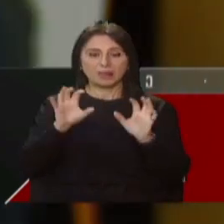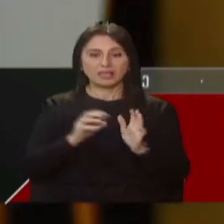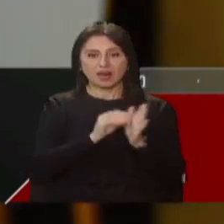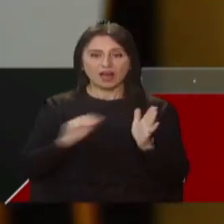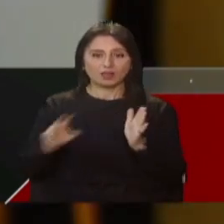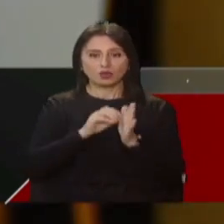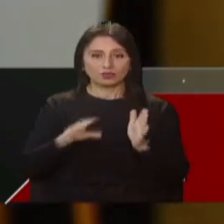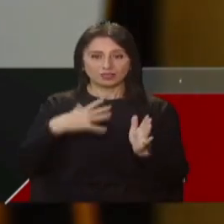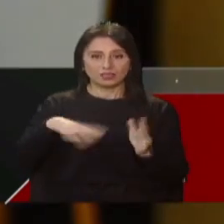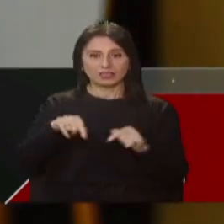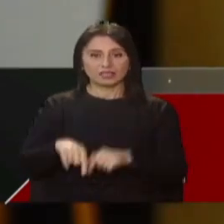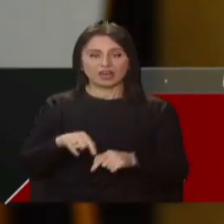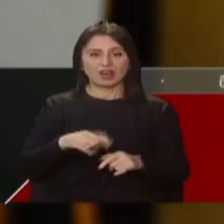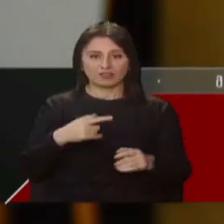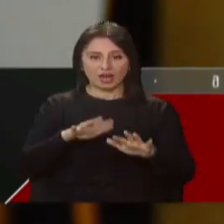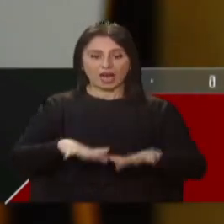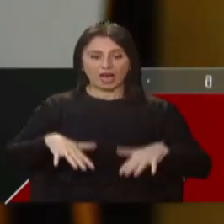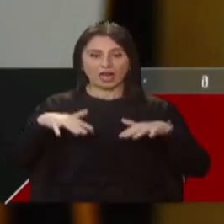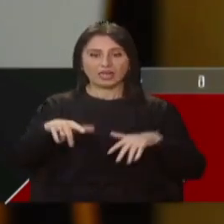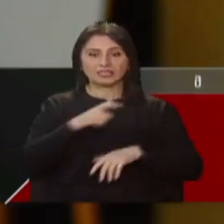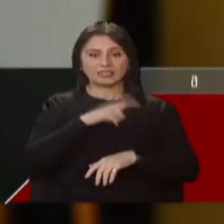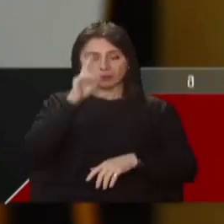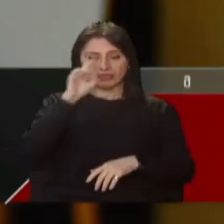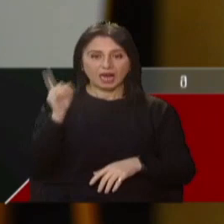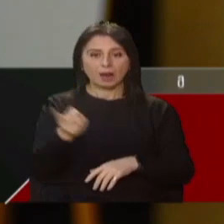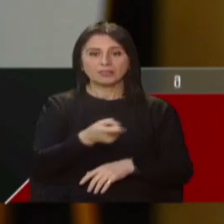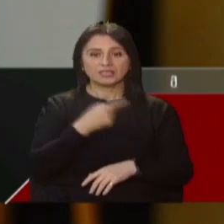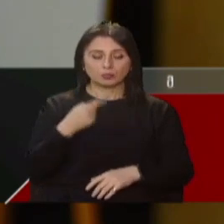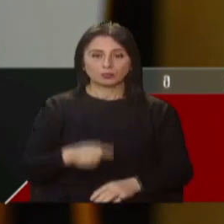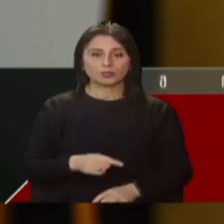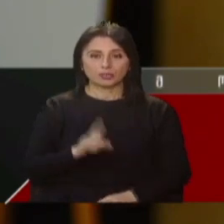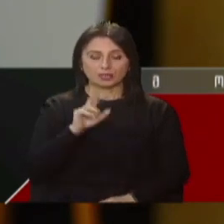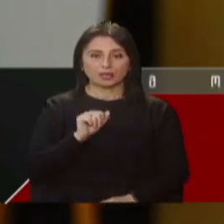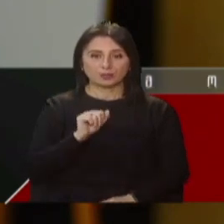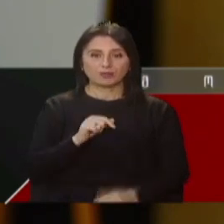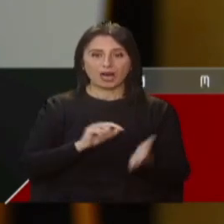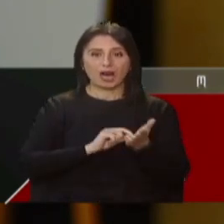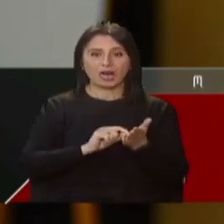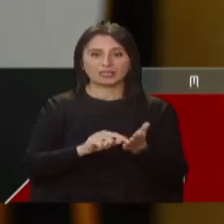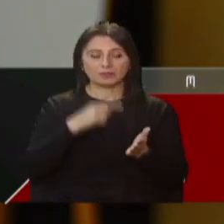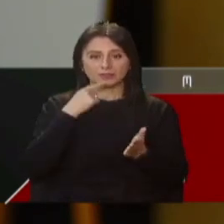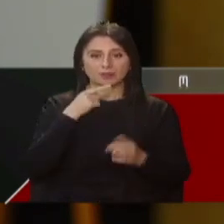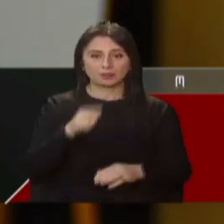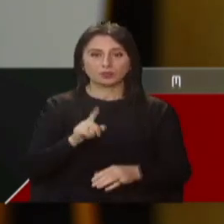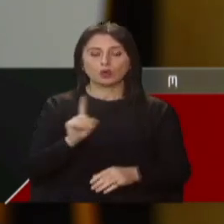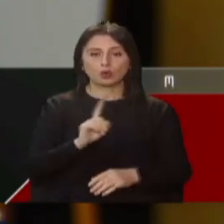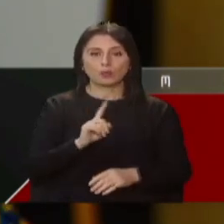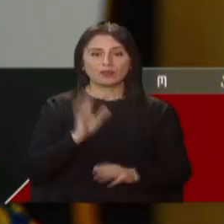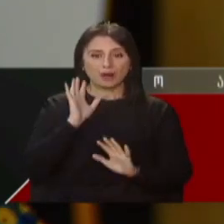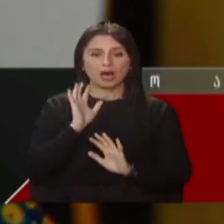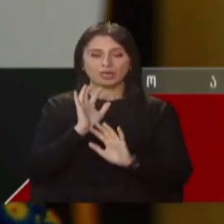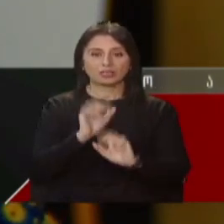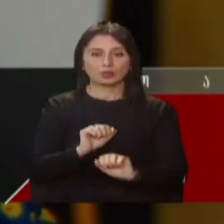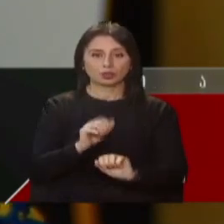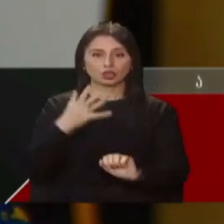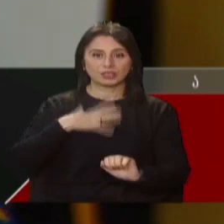რომლისგანაც ასამბლეა მოუწოდებს ალიანსის წევრ სახელმწიფოებს და ხაზგასმით აღნიშნავს, რომ მხარი